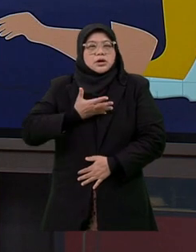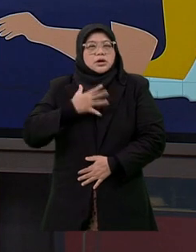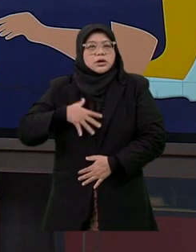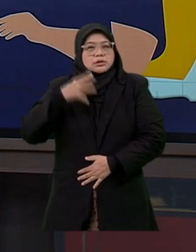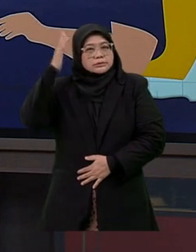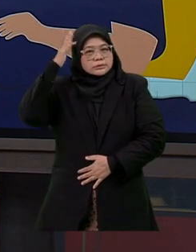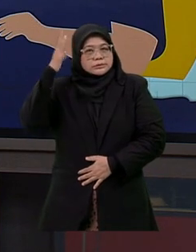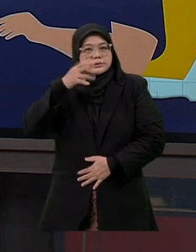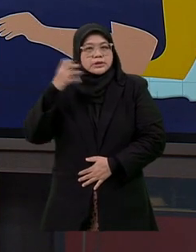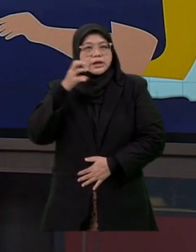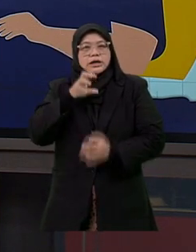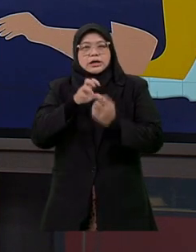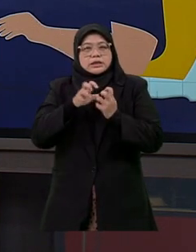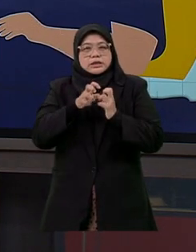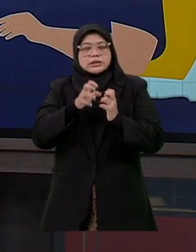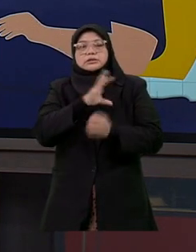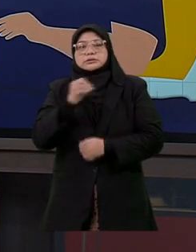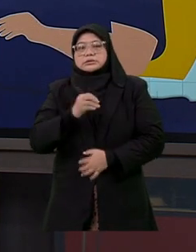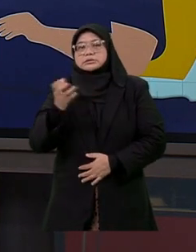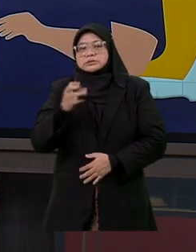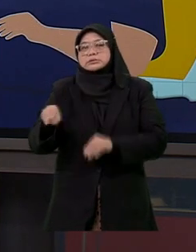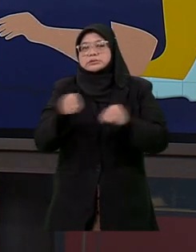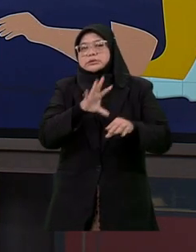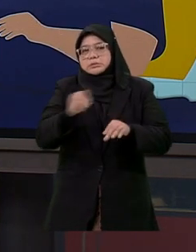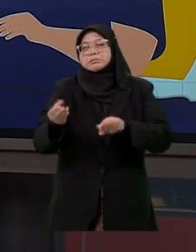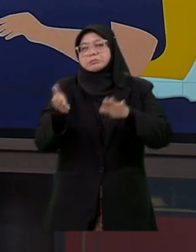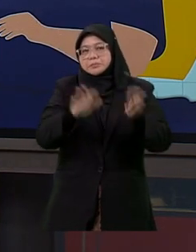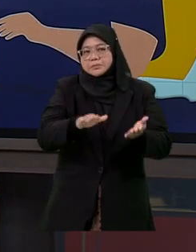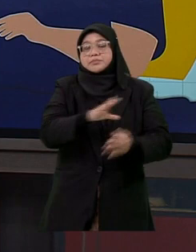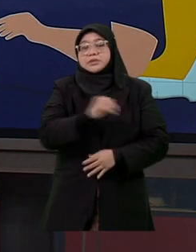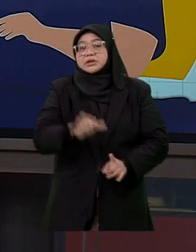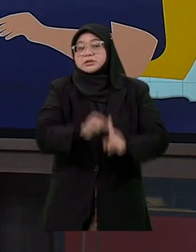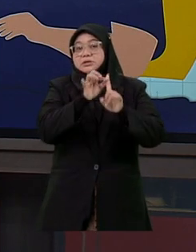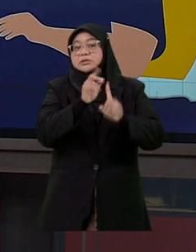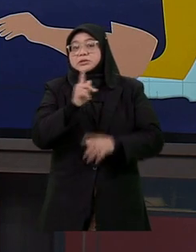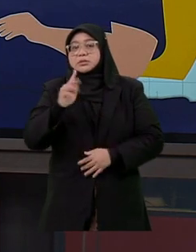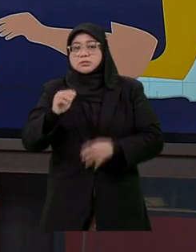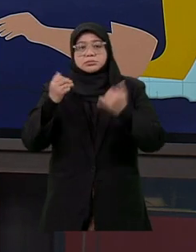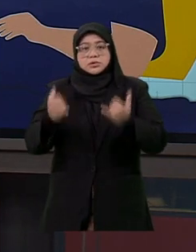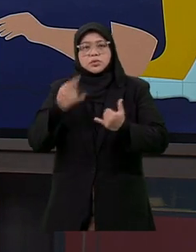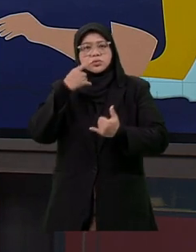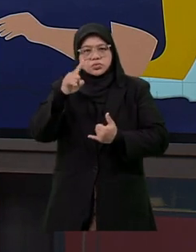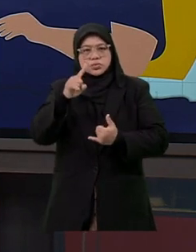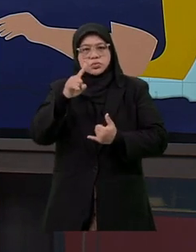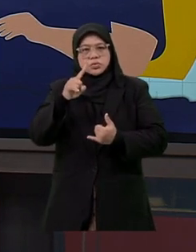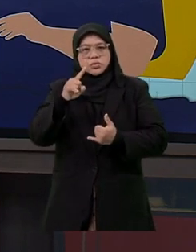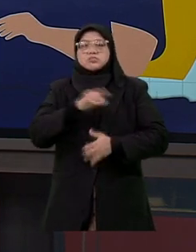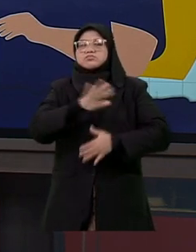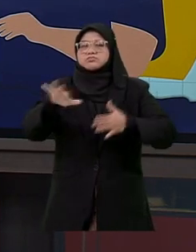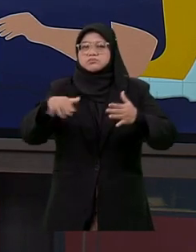otak dan sawan dan mudah berjangkit serta membawa maut. Keutamaan KKM adalah untuk memastikan